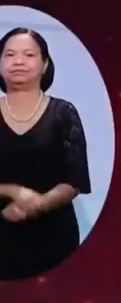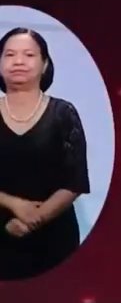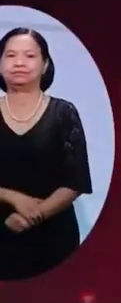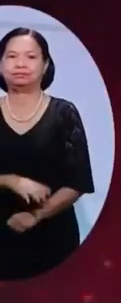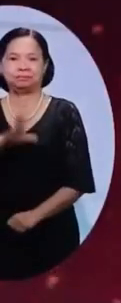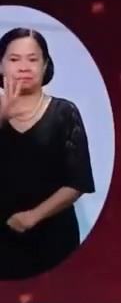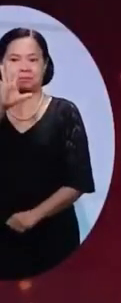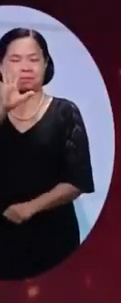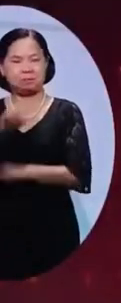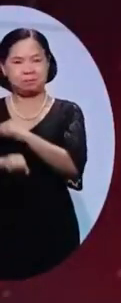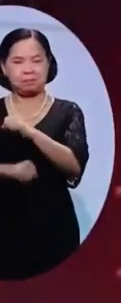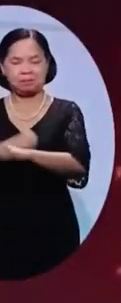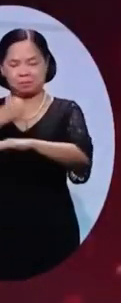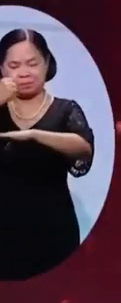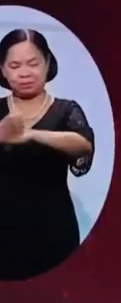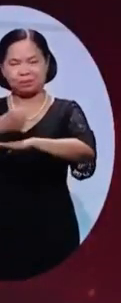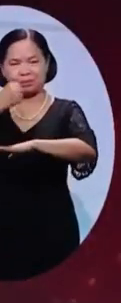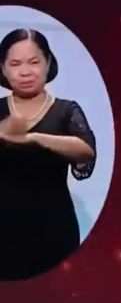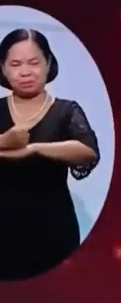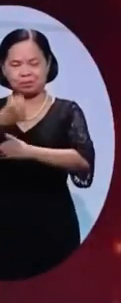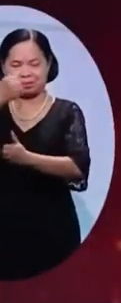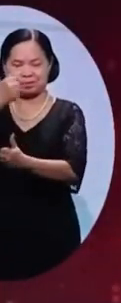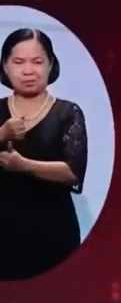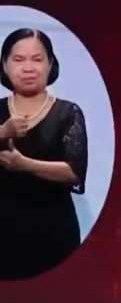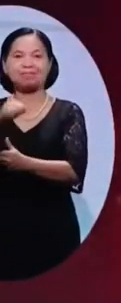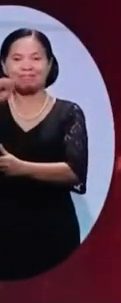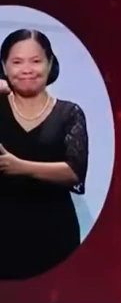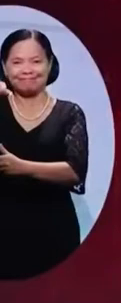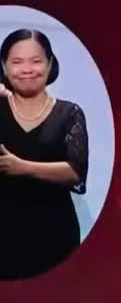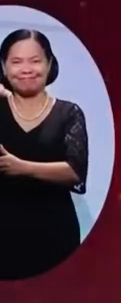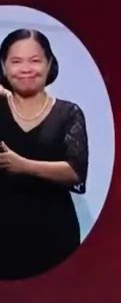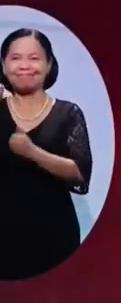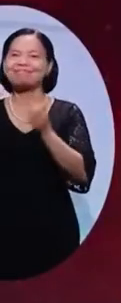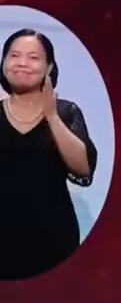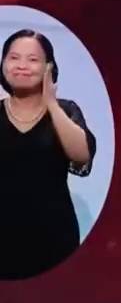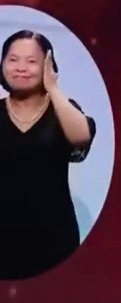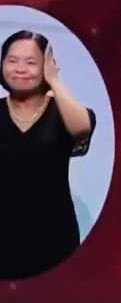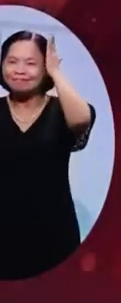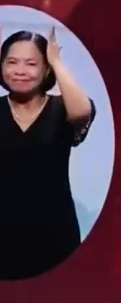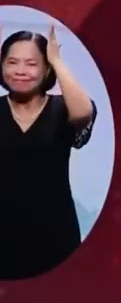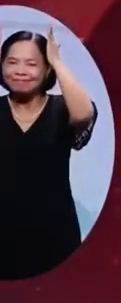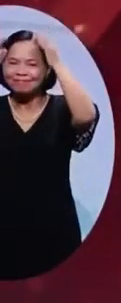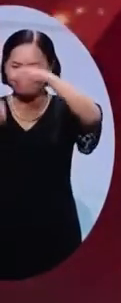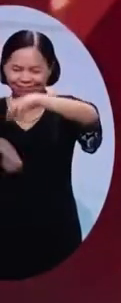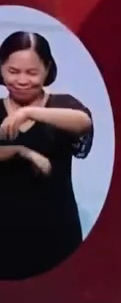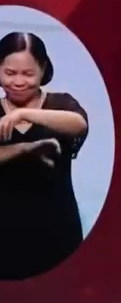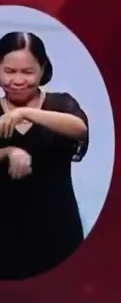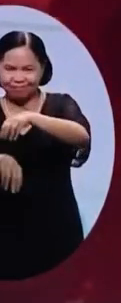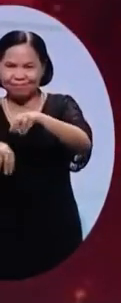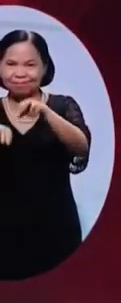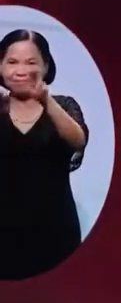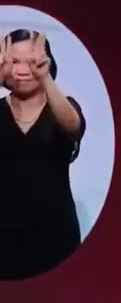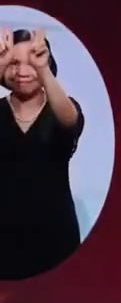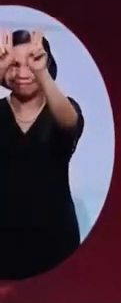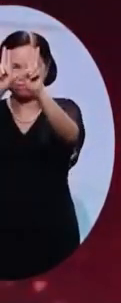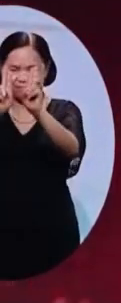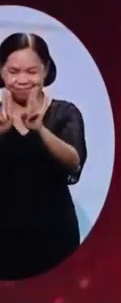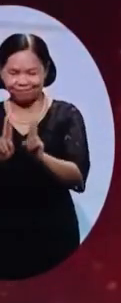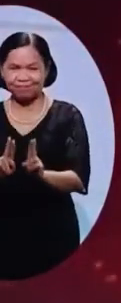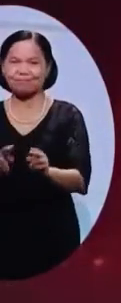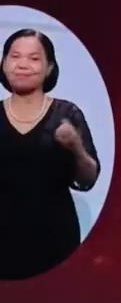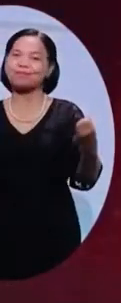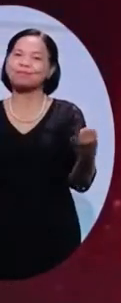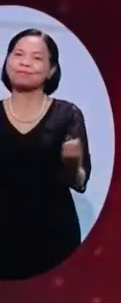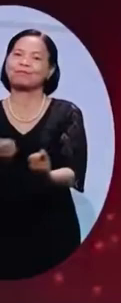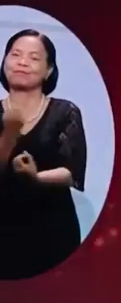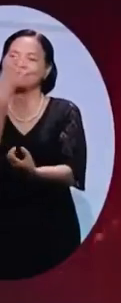Sau hơn 5 năm được Thủ tướng Chính phủ công nhận là đô thị loại 2, đến nay huyện đảo Phú Quốc, tỉnh Kiên Giang đã phát triển vượt trội. Điểm nhấn nổi bật trong